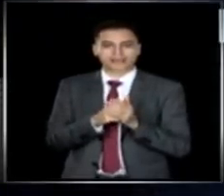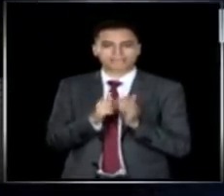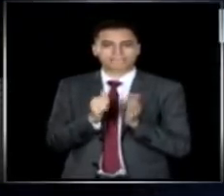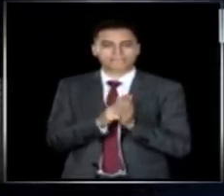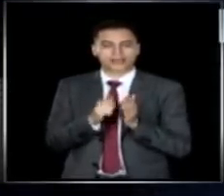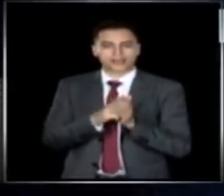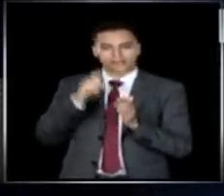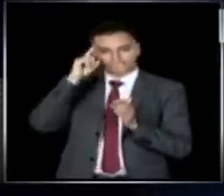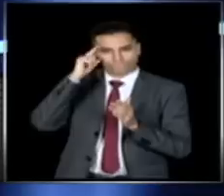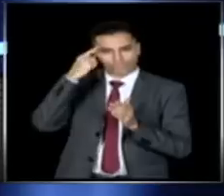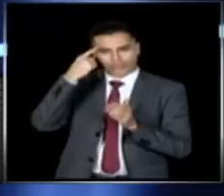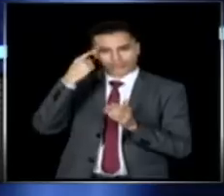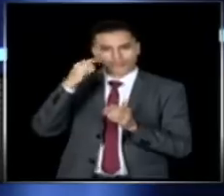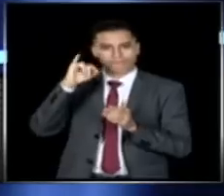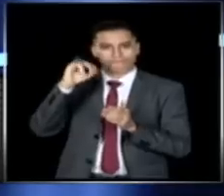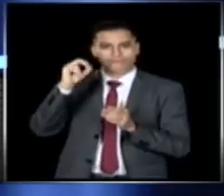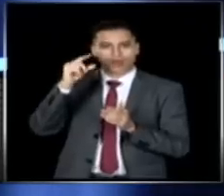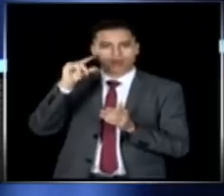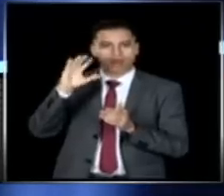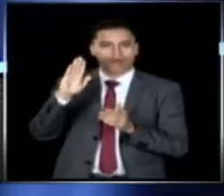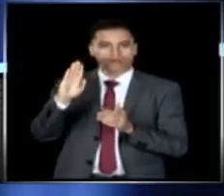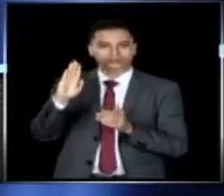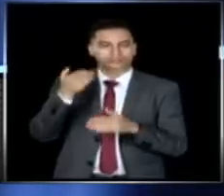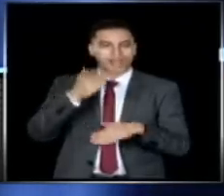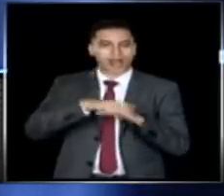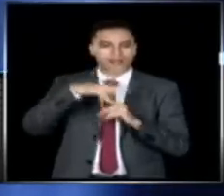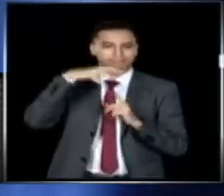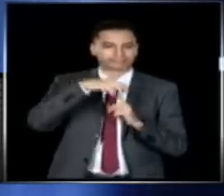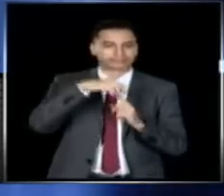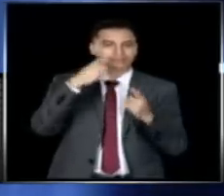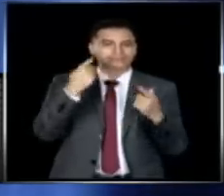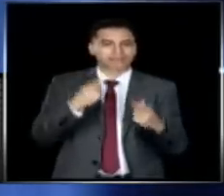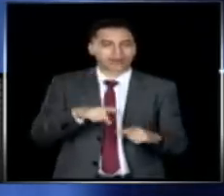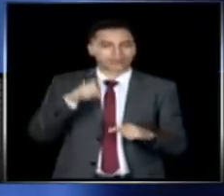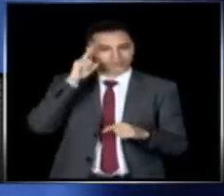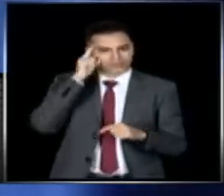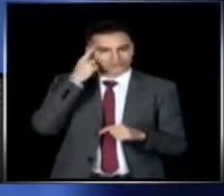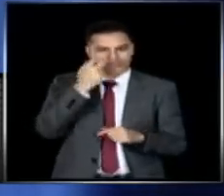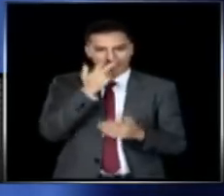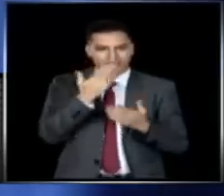القدس عام 1099 ميلاديا؟ طبعا